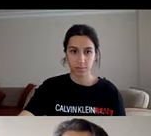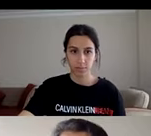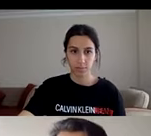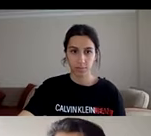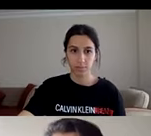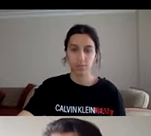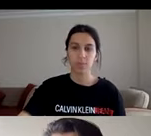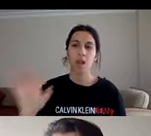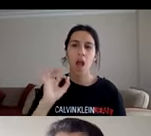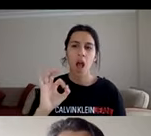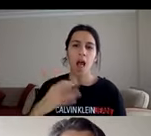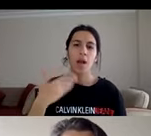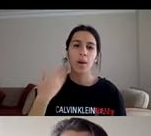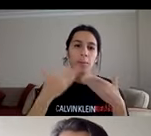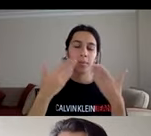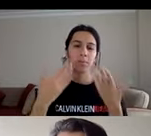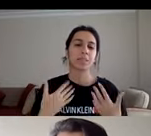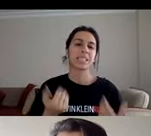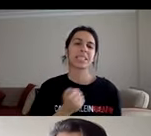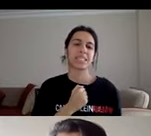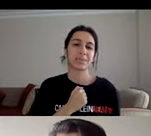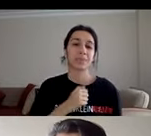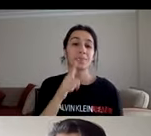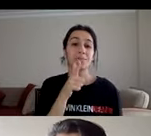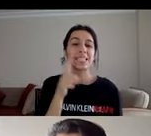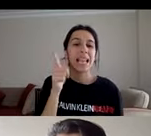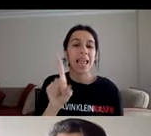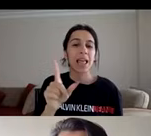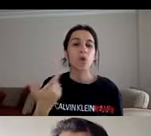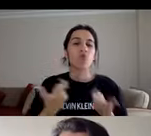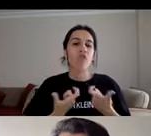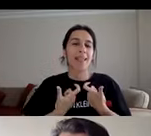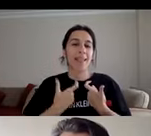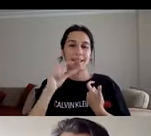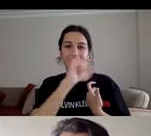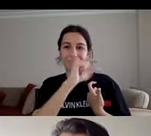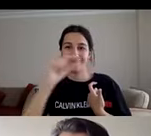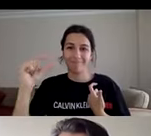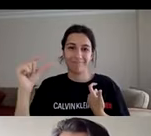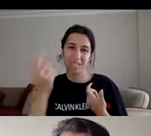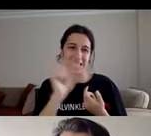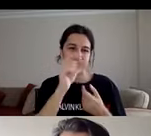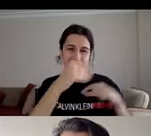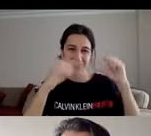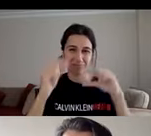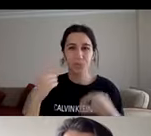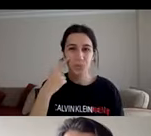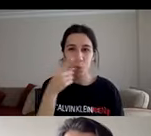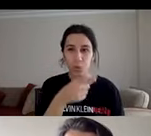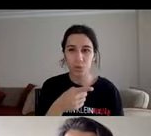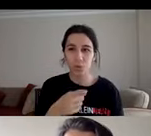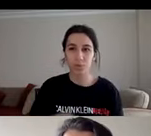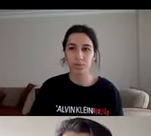Hala konuşmaktan maalesef sıkıldığımız bir konu sesli güvenlik kodu, CAPTCHA. Böyle eğri büğrü yazılar var ya, işte bir yere girerken